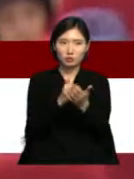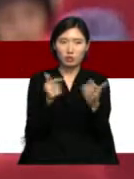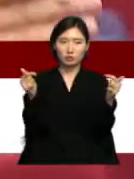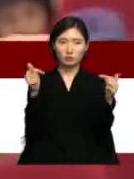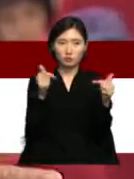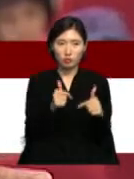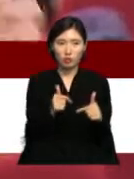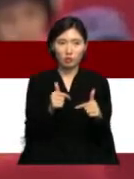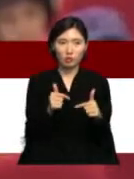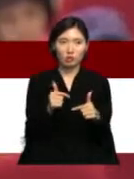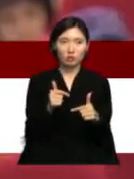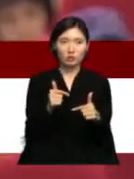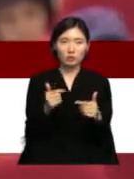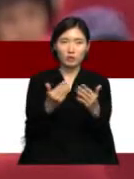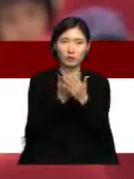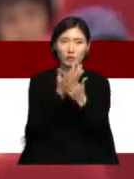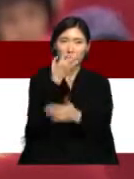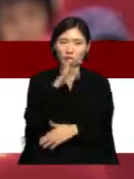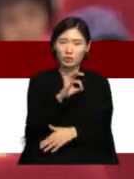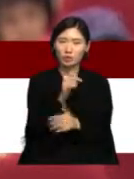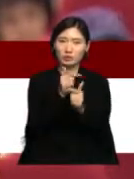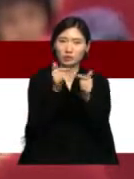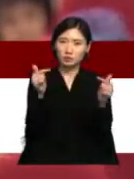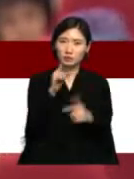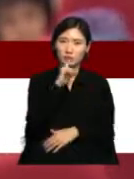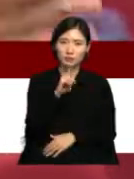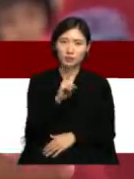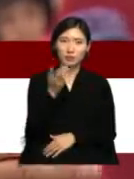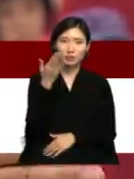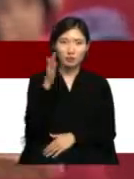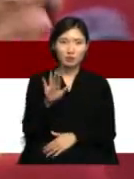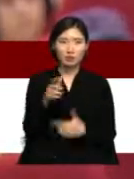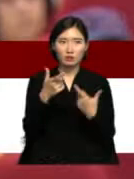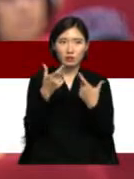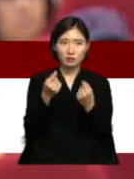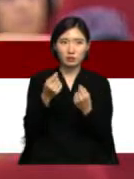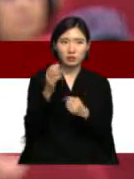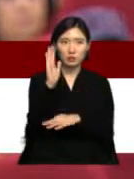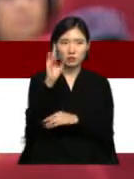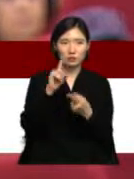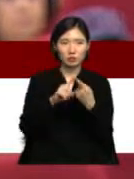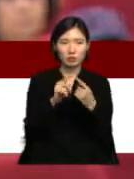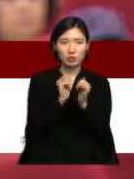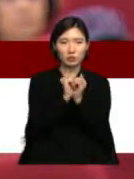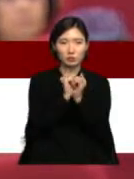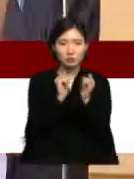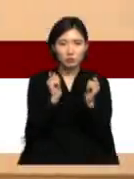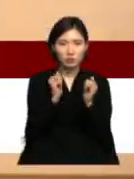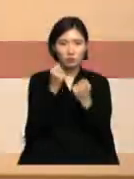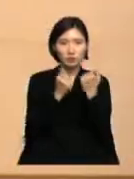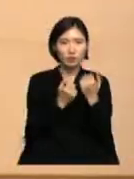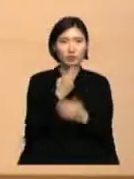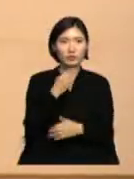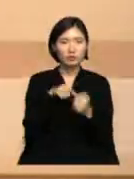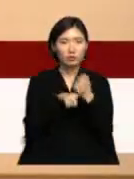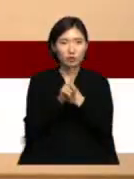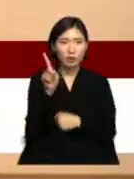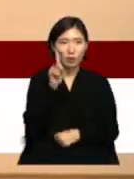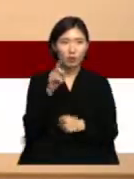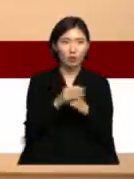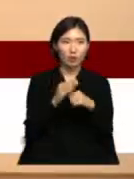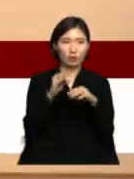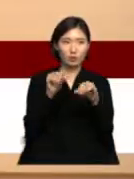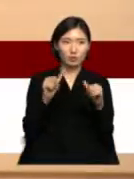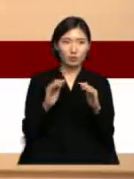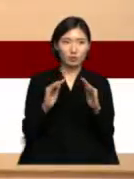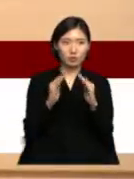그렇다면 개발이익이 엄청나게 늘어났다는 얘기인데 그런 얘기에 대해서 왜 주민들한테 설명이 없느냐는 얘기입니다. 그 토지나